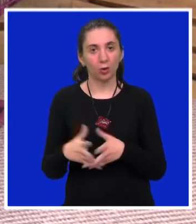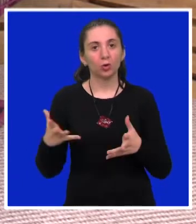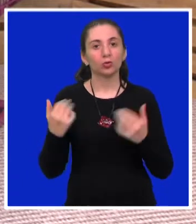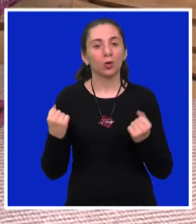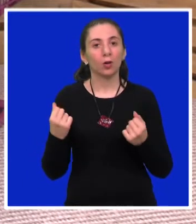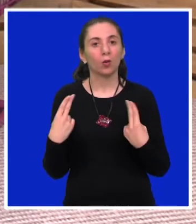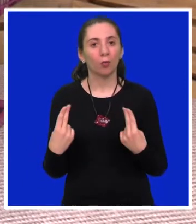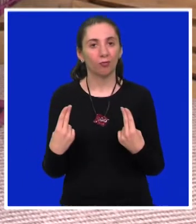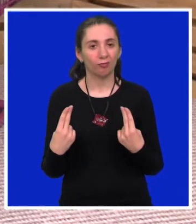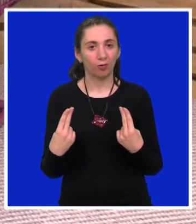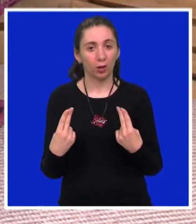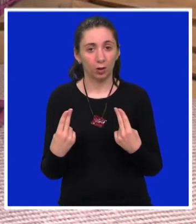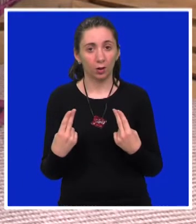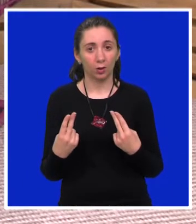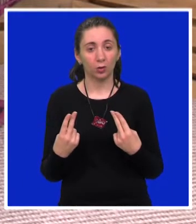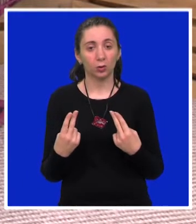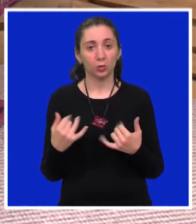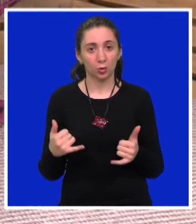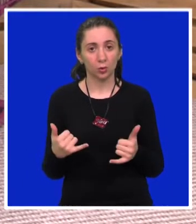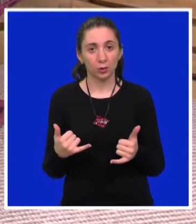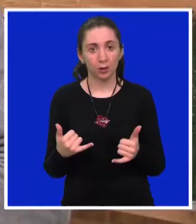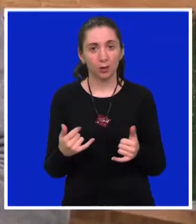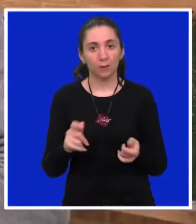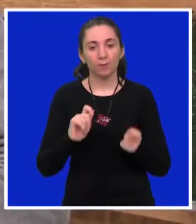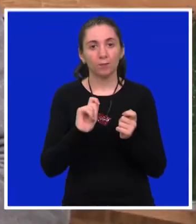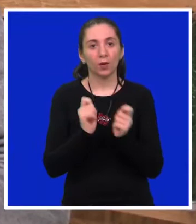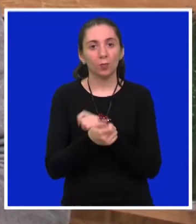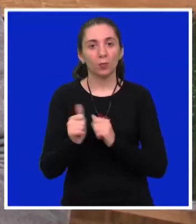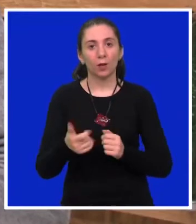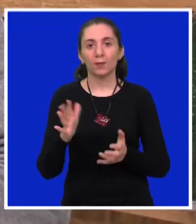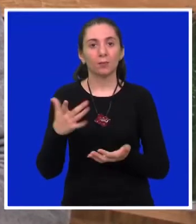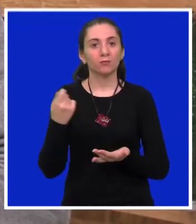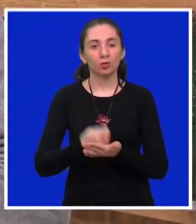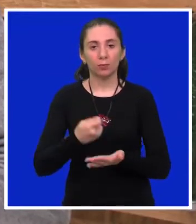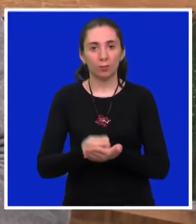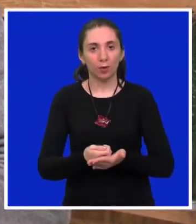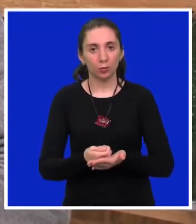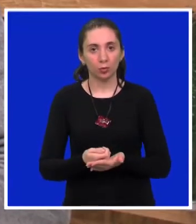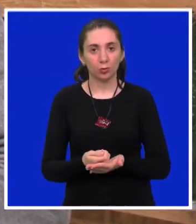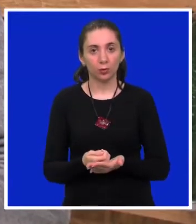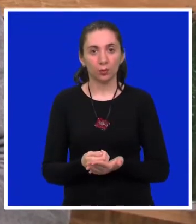je jako važno, možda je bitno sad, bitna promjena je da nema više plaćanja